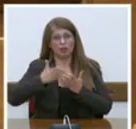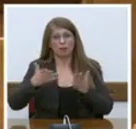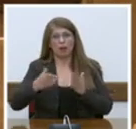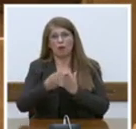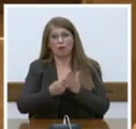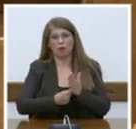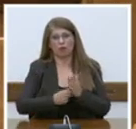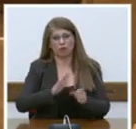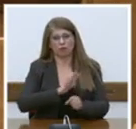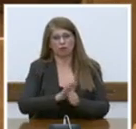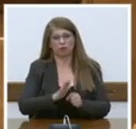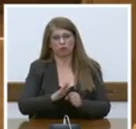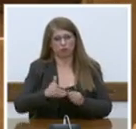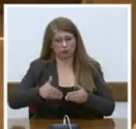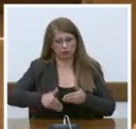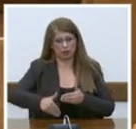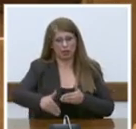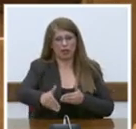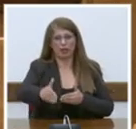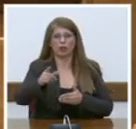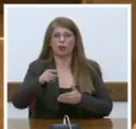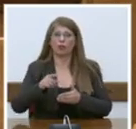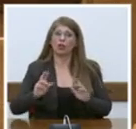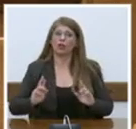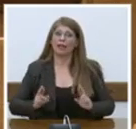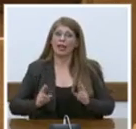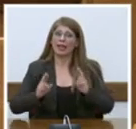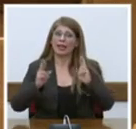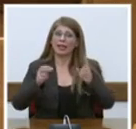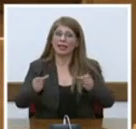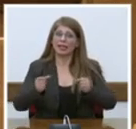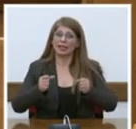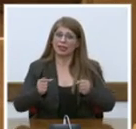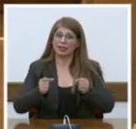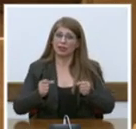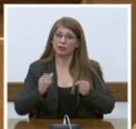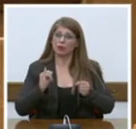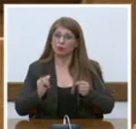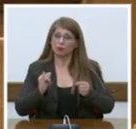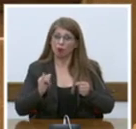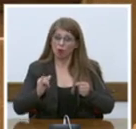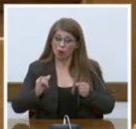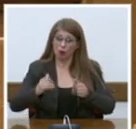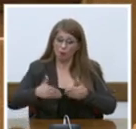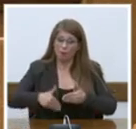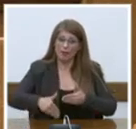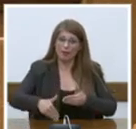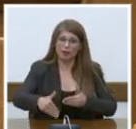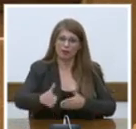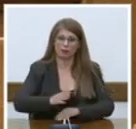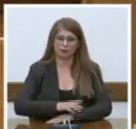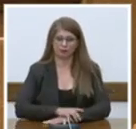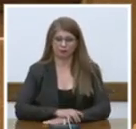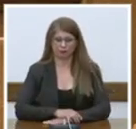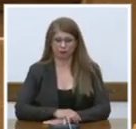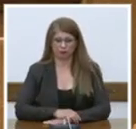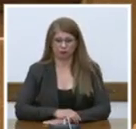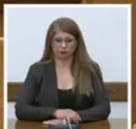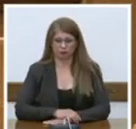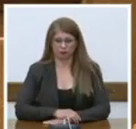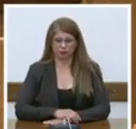αυτάρκειας κατά την περίοδο της ενεργειακής κρίσης που ακόμη διανύουμε. Ενώ ζούμε σε